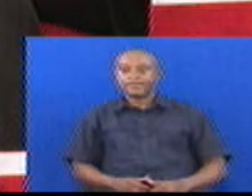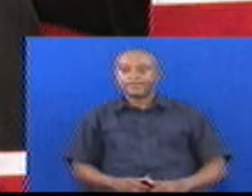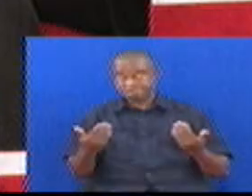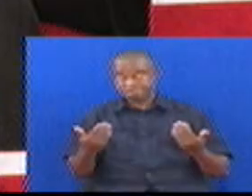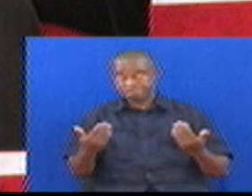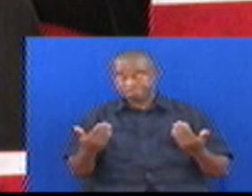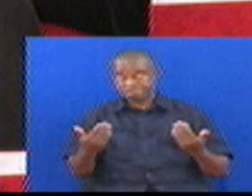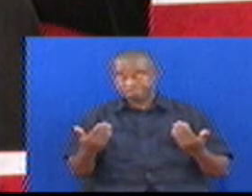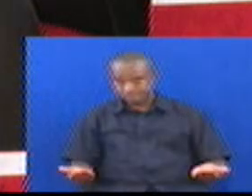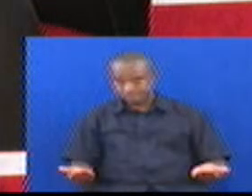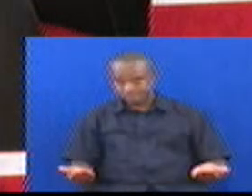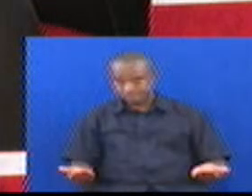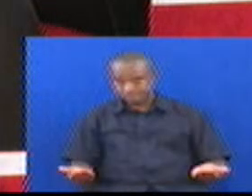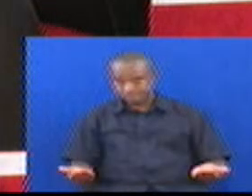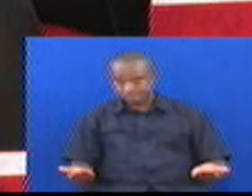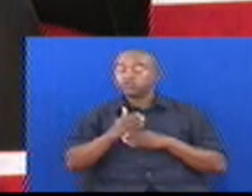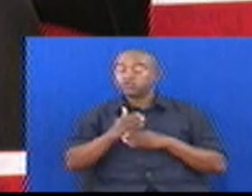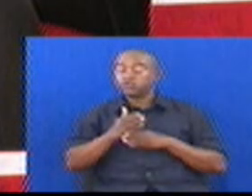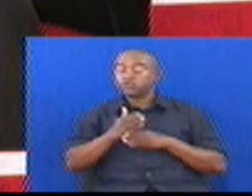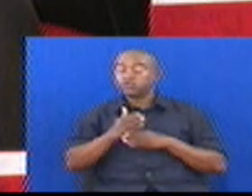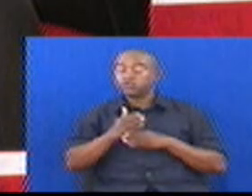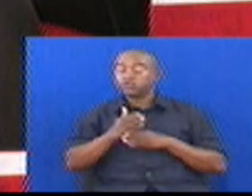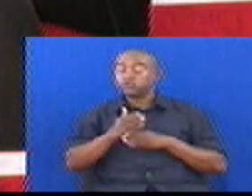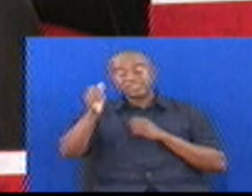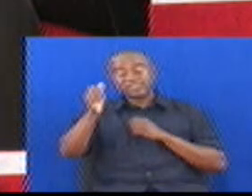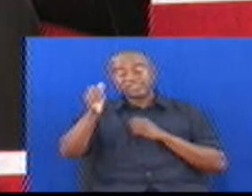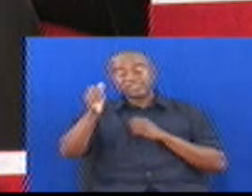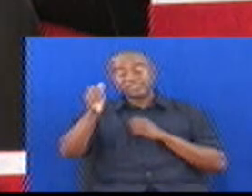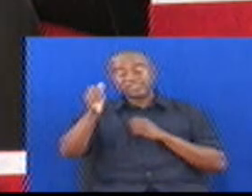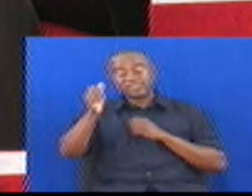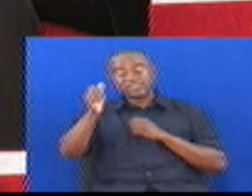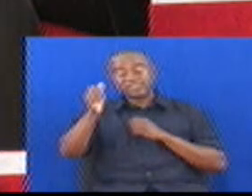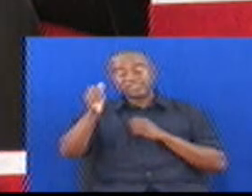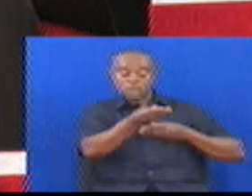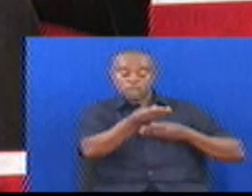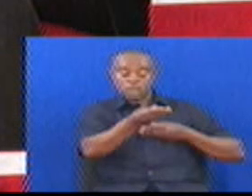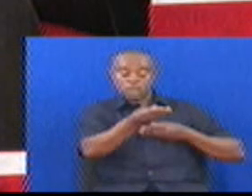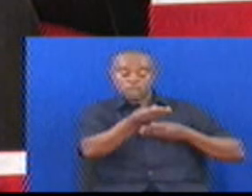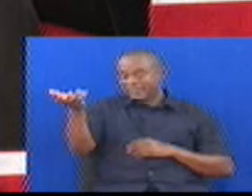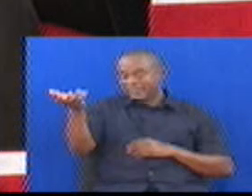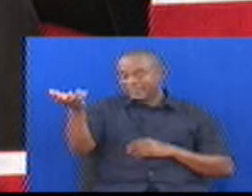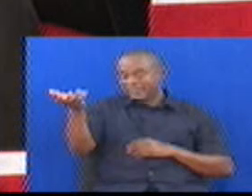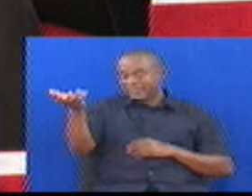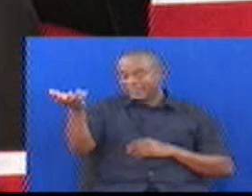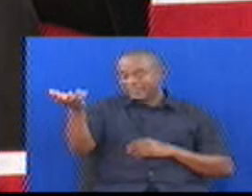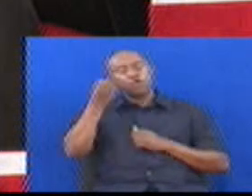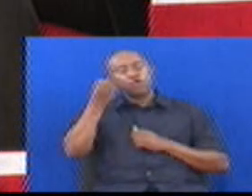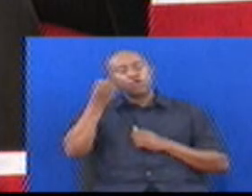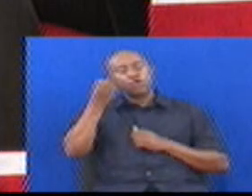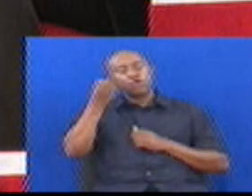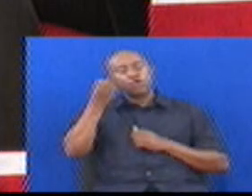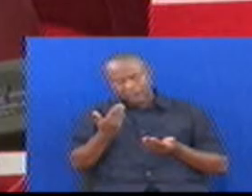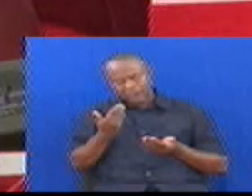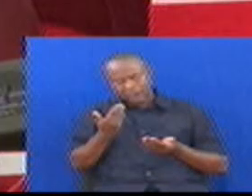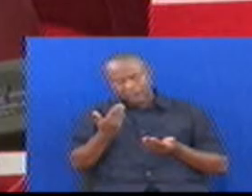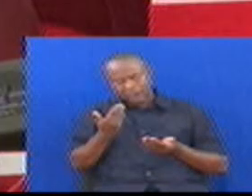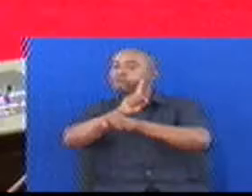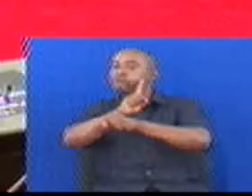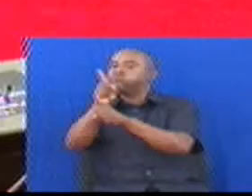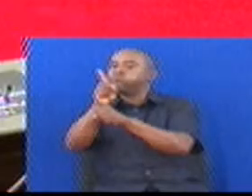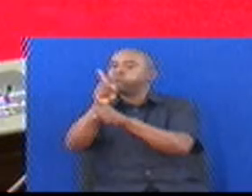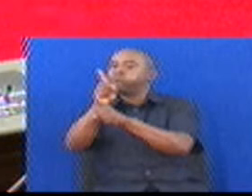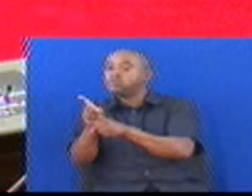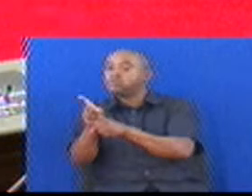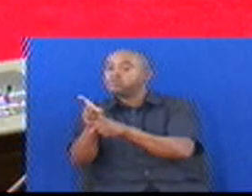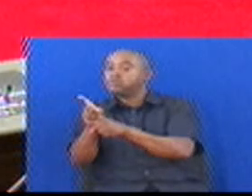Athari za COVID-19 kiuchumi na kijamii. Mheshimiwa Spika, ugonjwa wa homa kali ya mapafu inayosababishwa na virusi